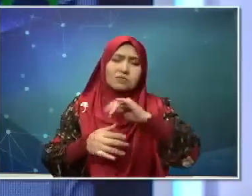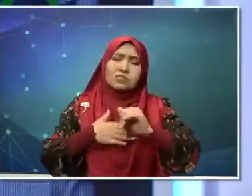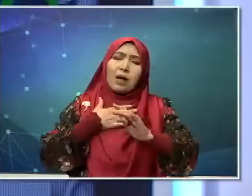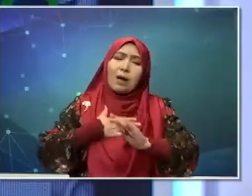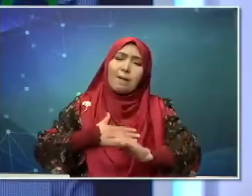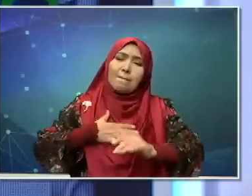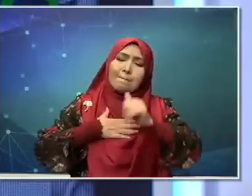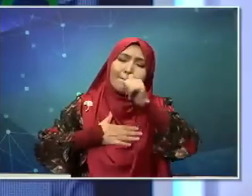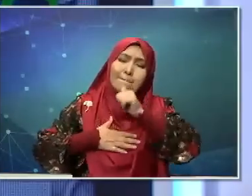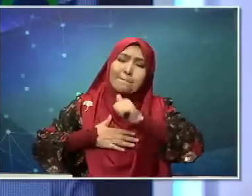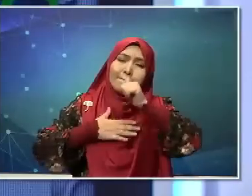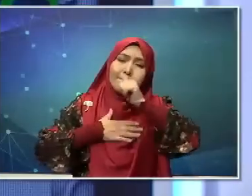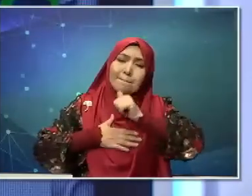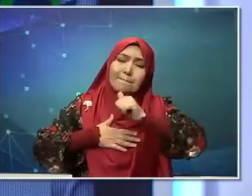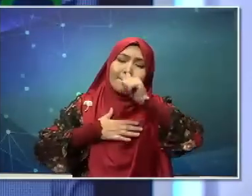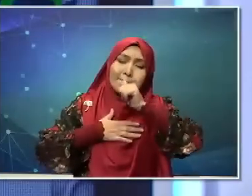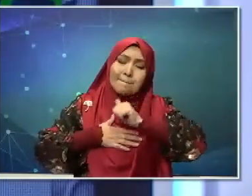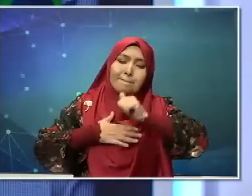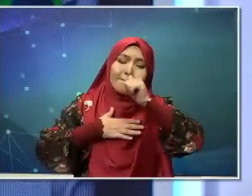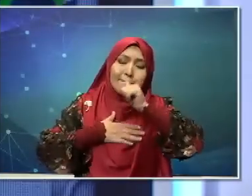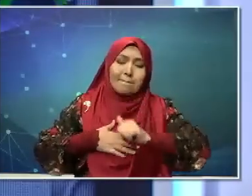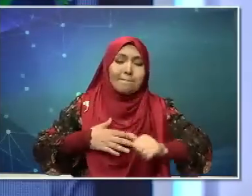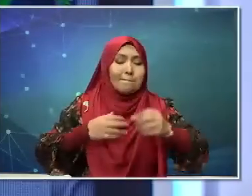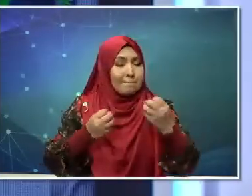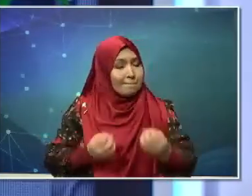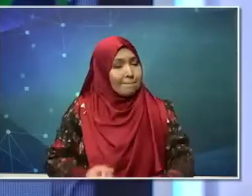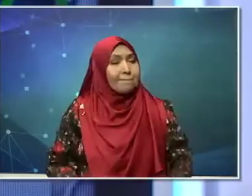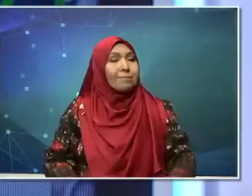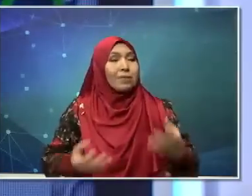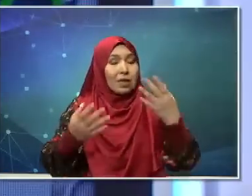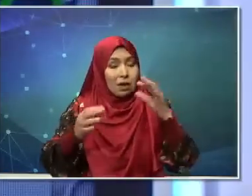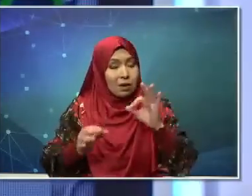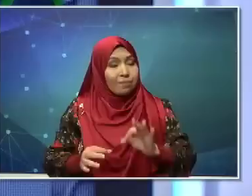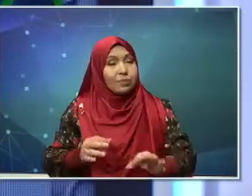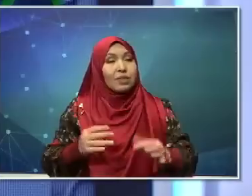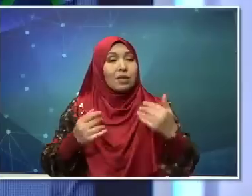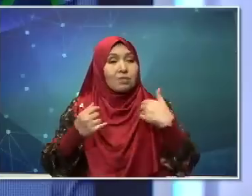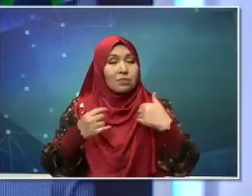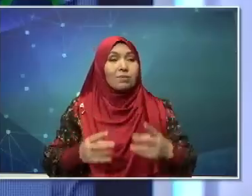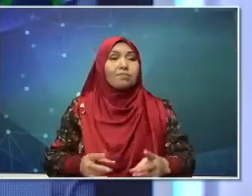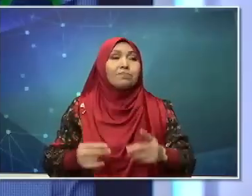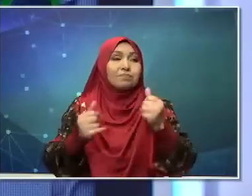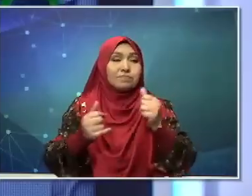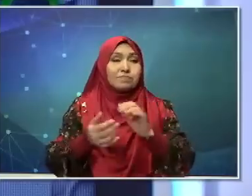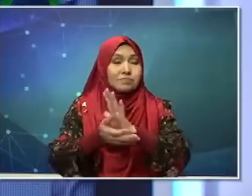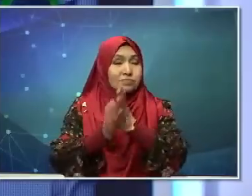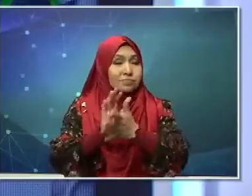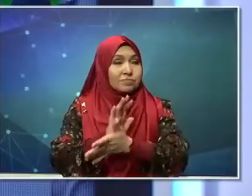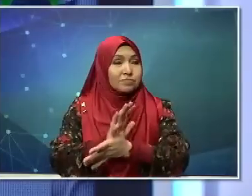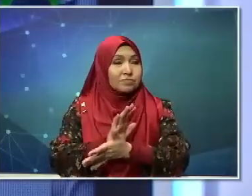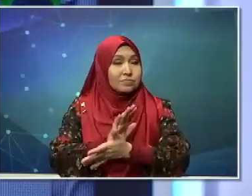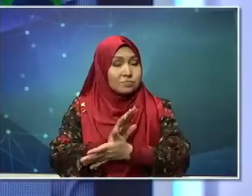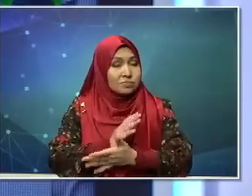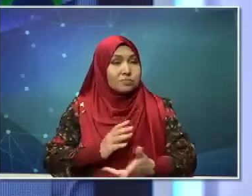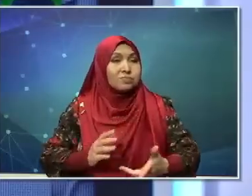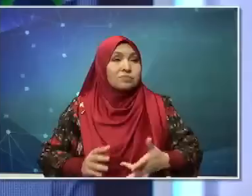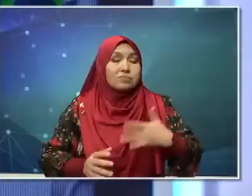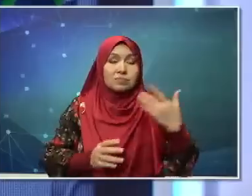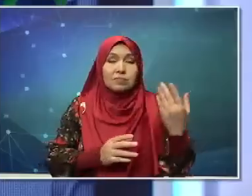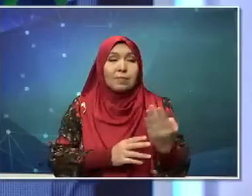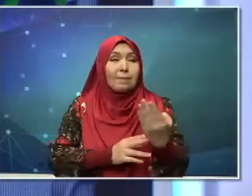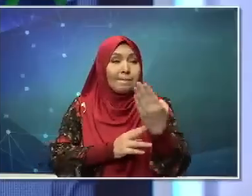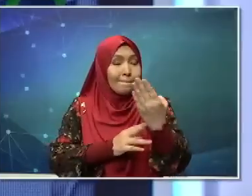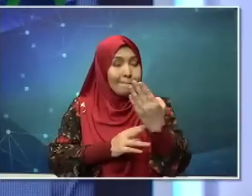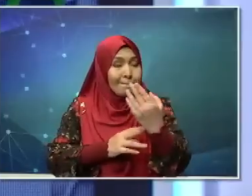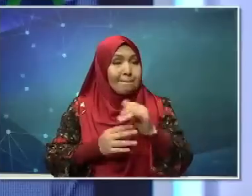tapi ini nggak jaga ada adabnya saya soal-soal layanan ditanyakan ke generated isu bahwa sesuai tak menggubris dan